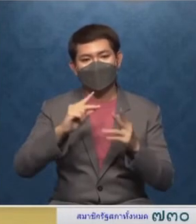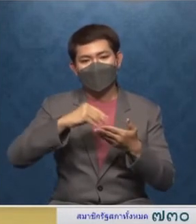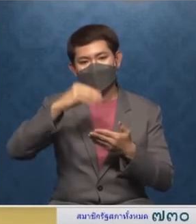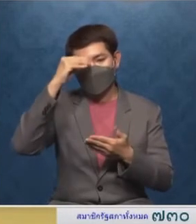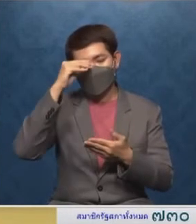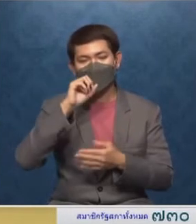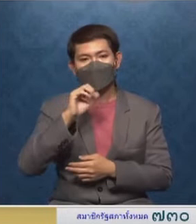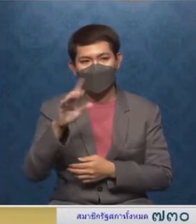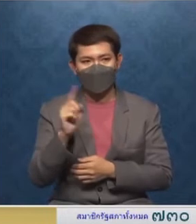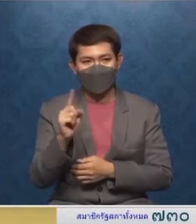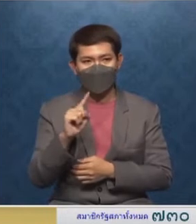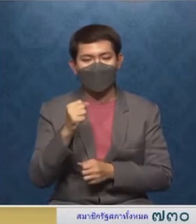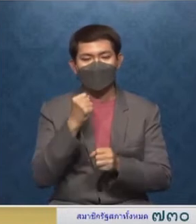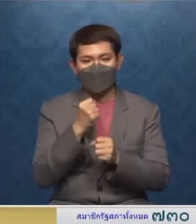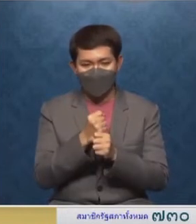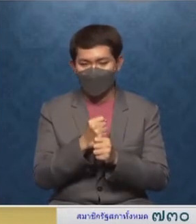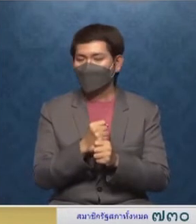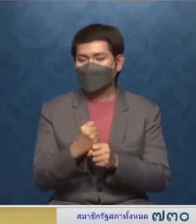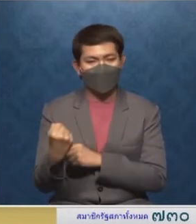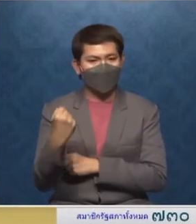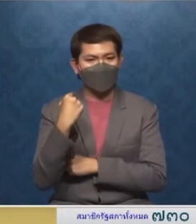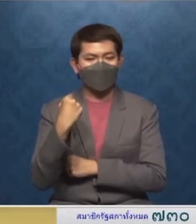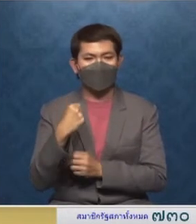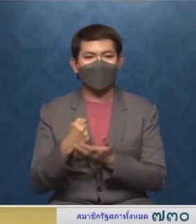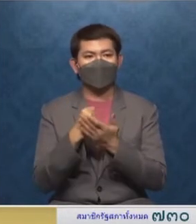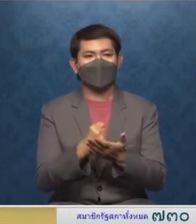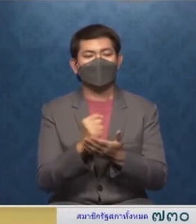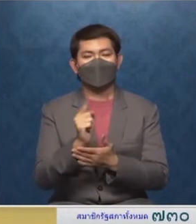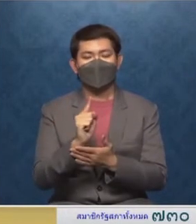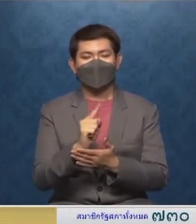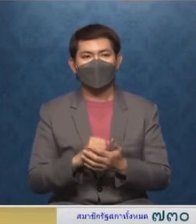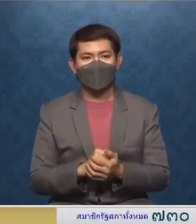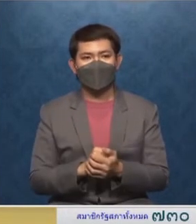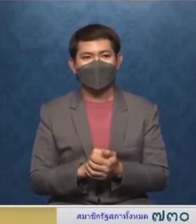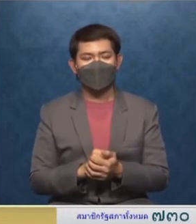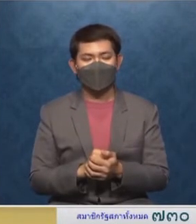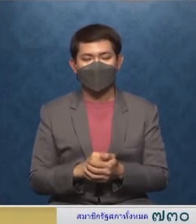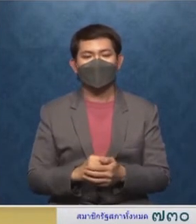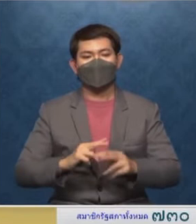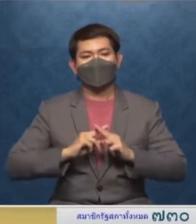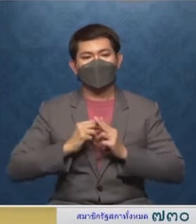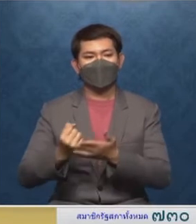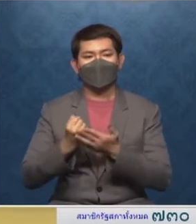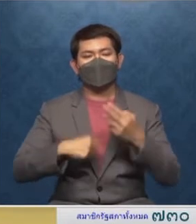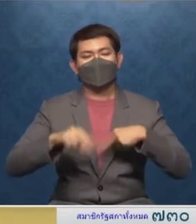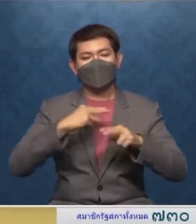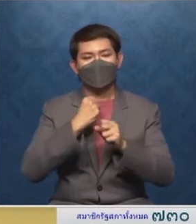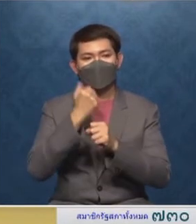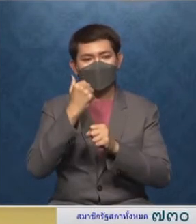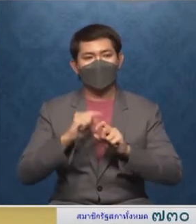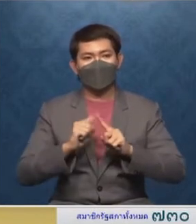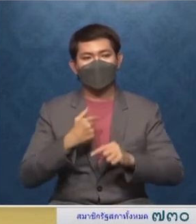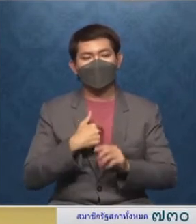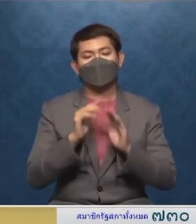ปากแล้วว่าจะออกมาตรการเข้มงวดในการที่จะให้อนุญาตให้เอกชนเข้ามาดูแลซึ่งก็ผ